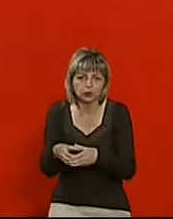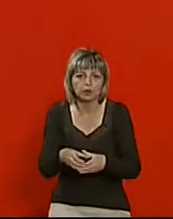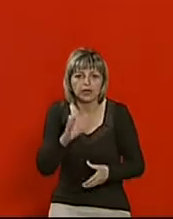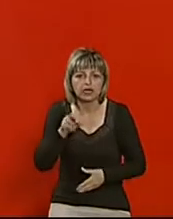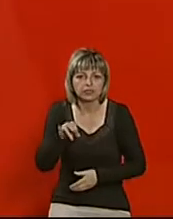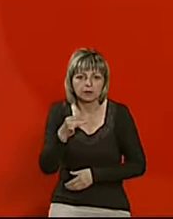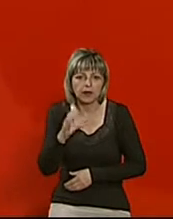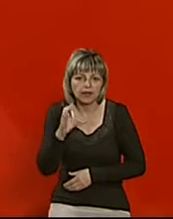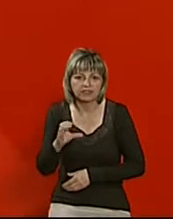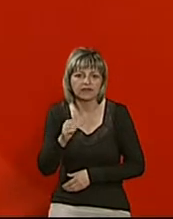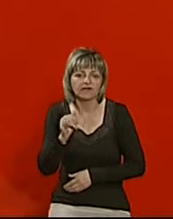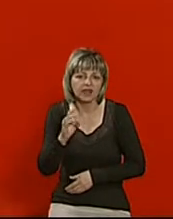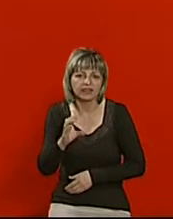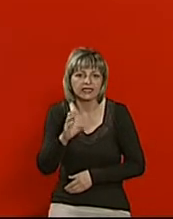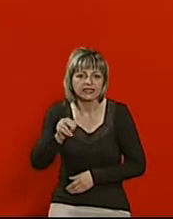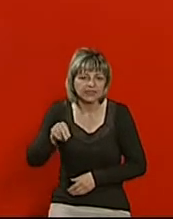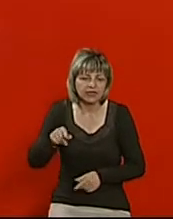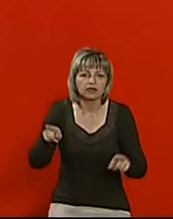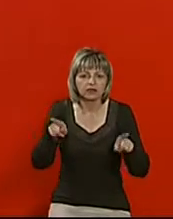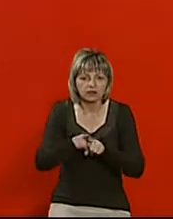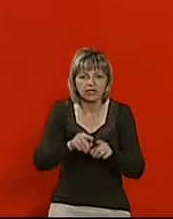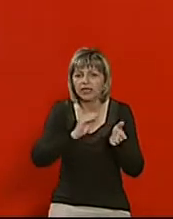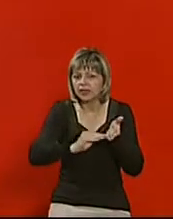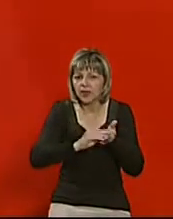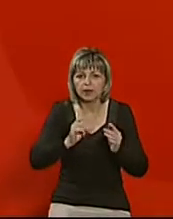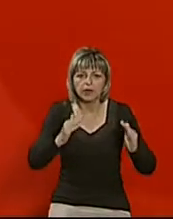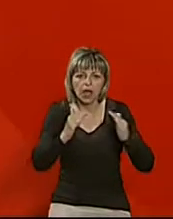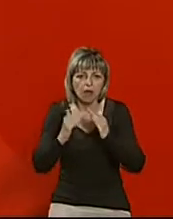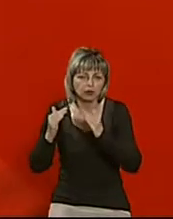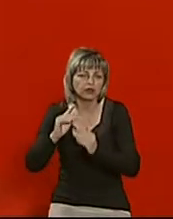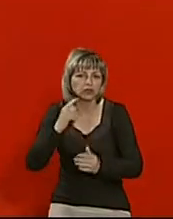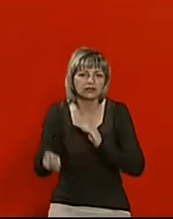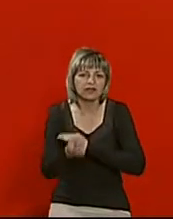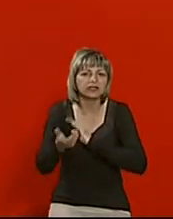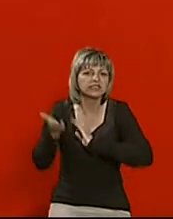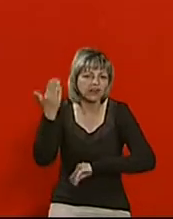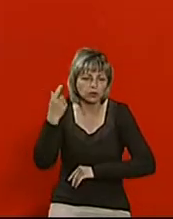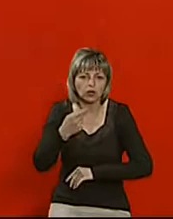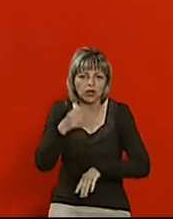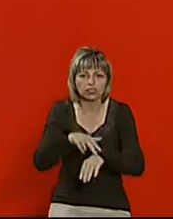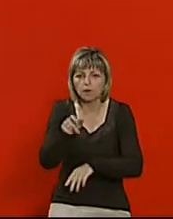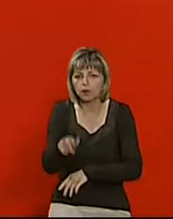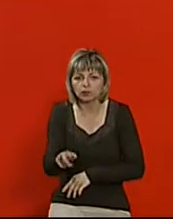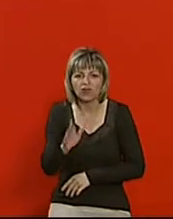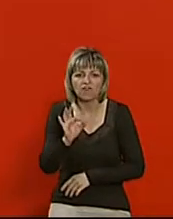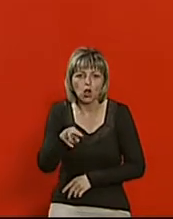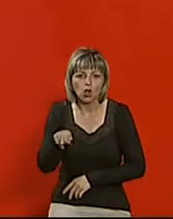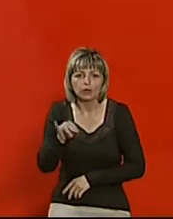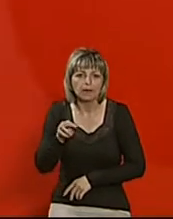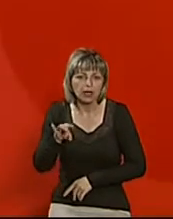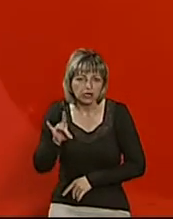Спайс, фен, сіль. Такі написи на будівництвах на будівлях у Луцьку з'явилися вже давно, каже поліцейський Володимир